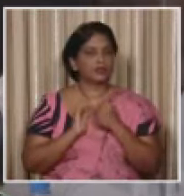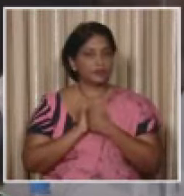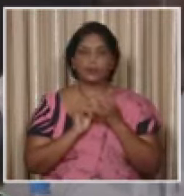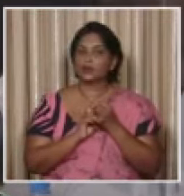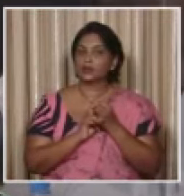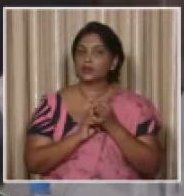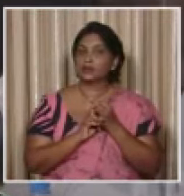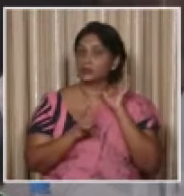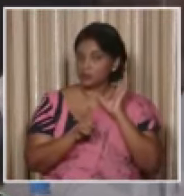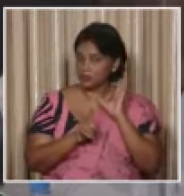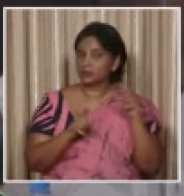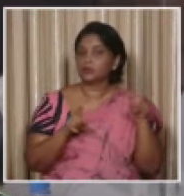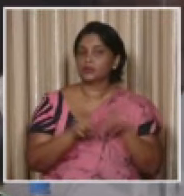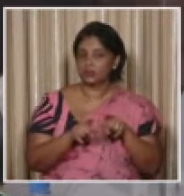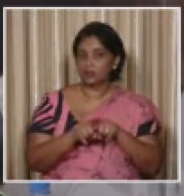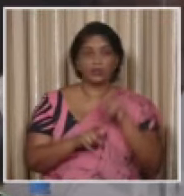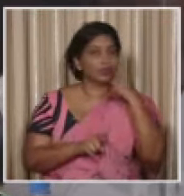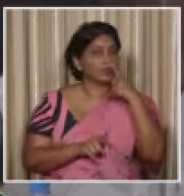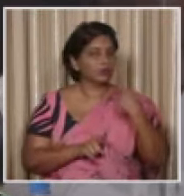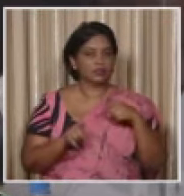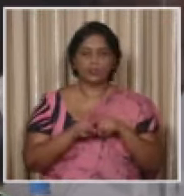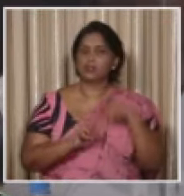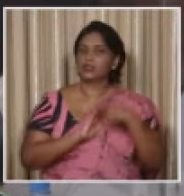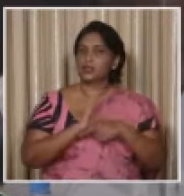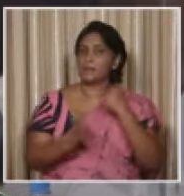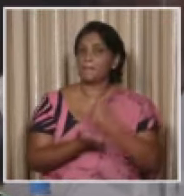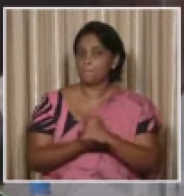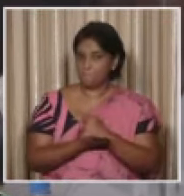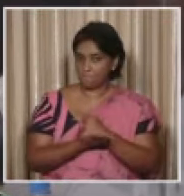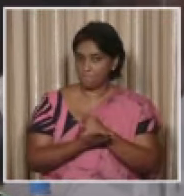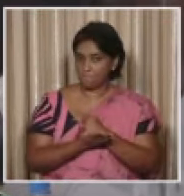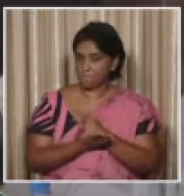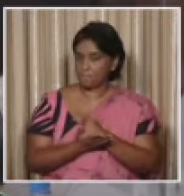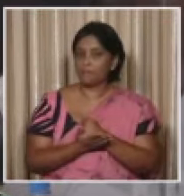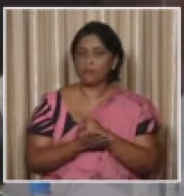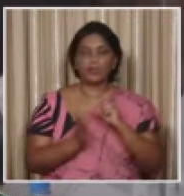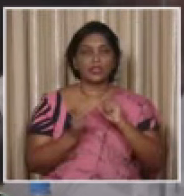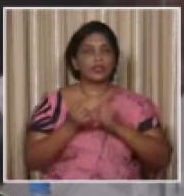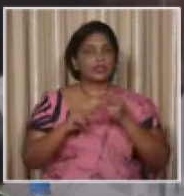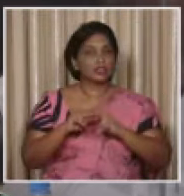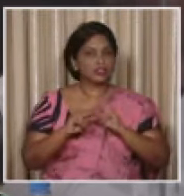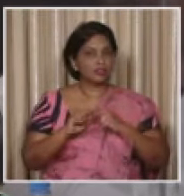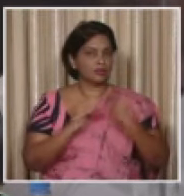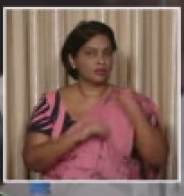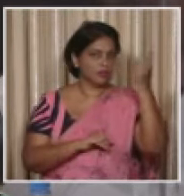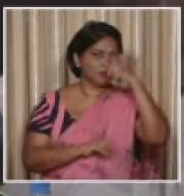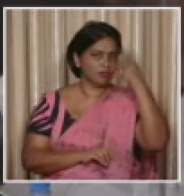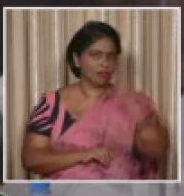ජනාධිපති වශයෙන් ගරු ජනාධිපතිතුමා කර ඉල්ලීමකට අනුව ශ්‍රී ලංකා මහා බැංකුවේ කාර්ය මණ්ඩලයේ මෑත කාලීන